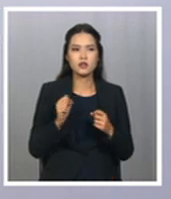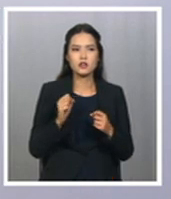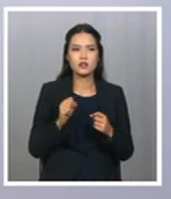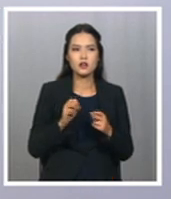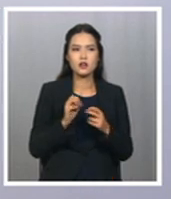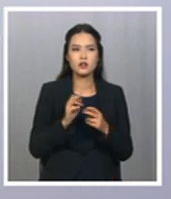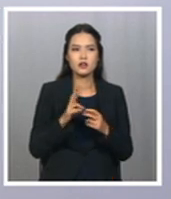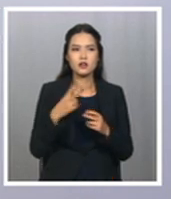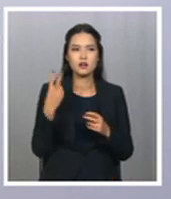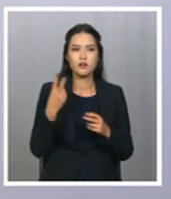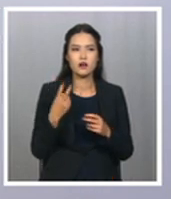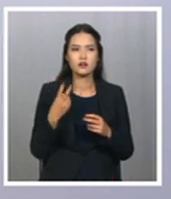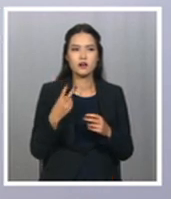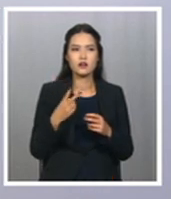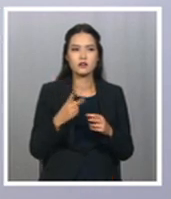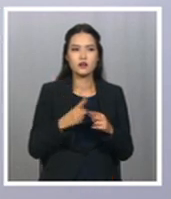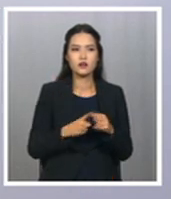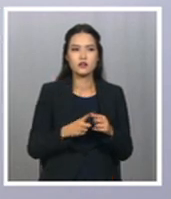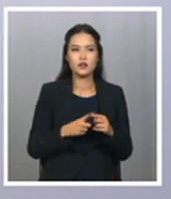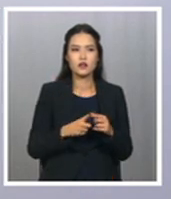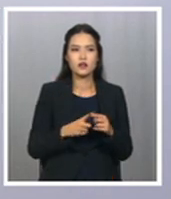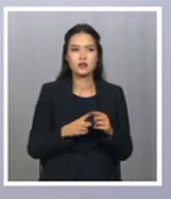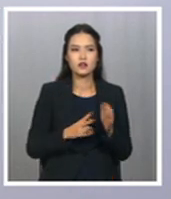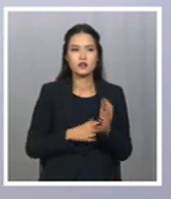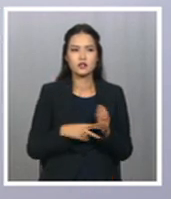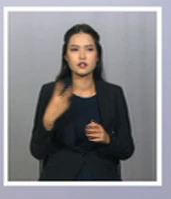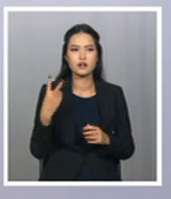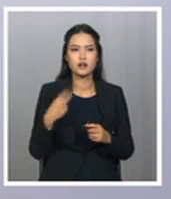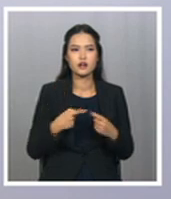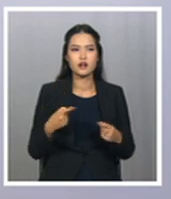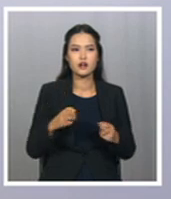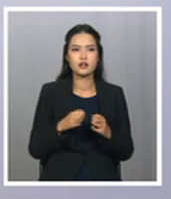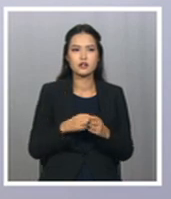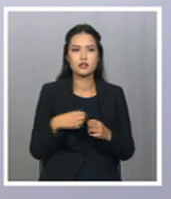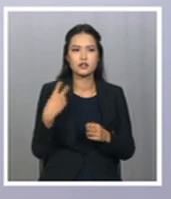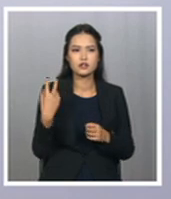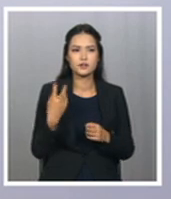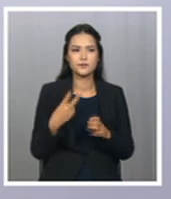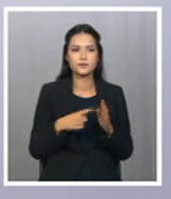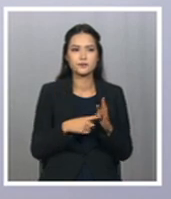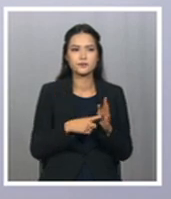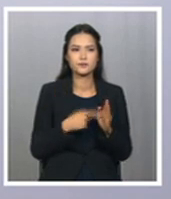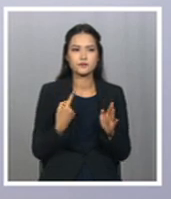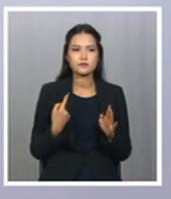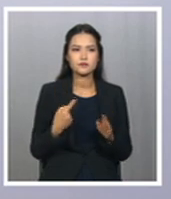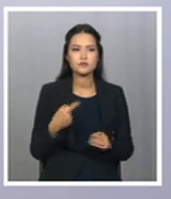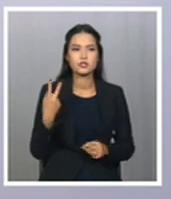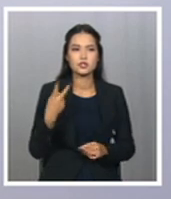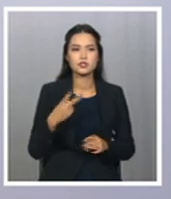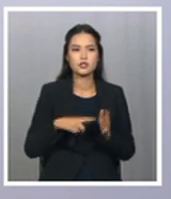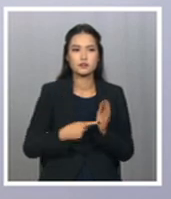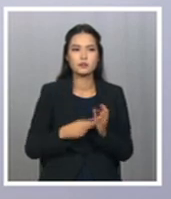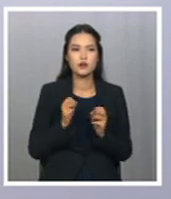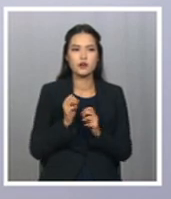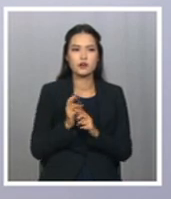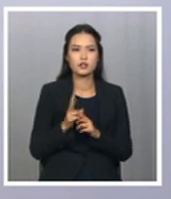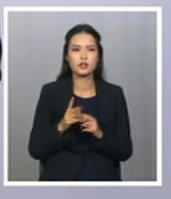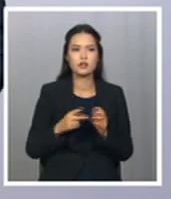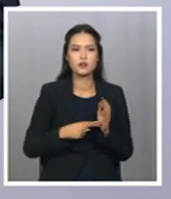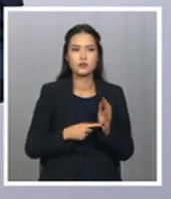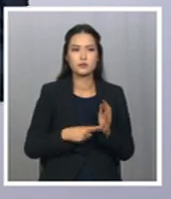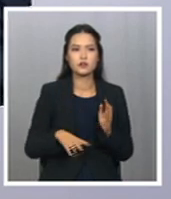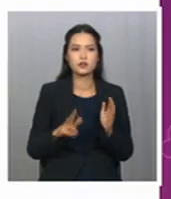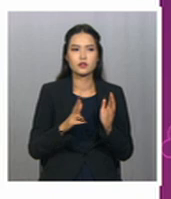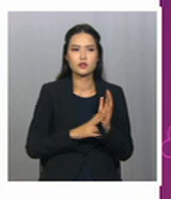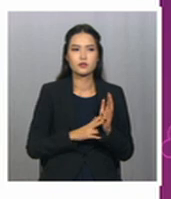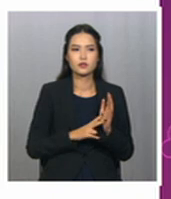AC квадрат қосылған AB квадрат азайтылған BC квадрат бөлінген 2 көбейту AC көбейту